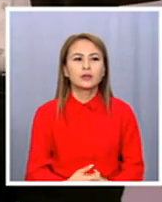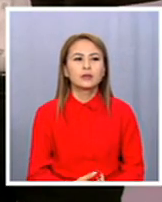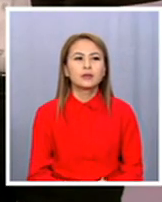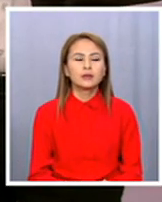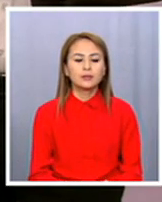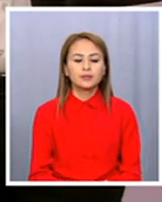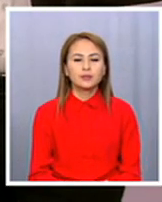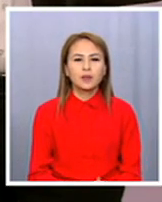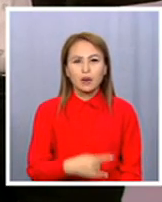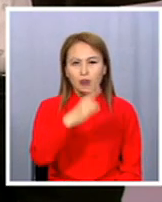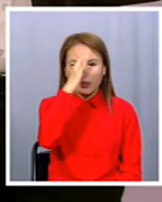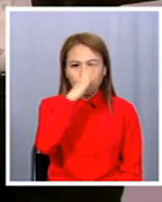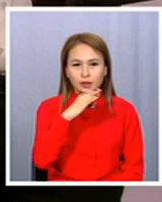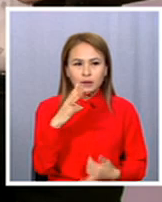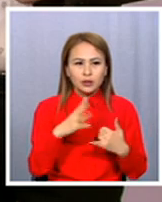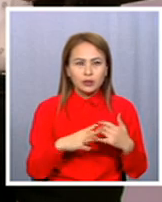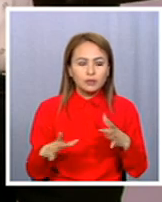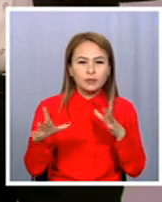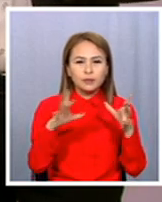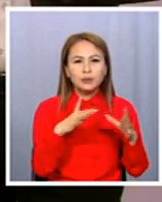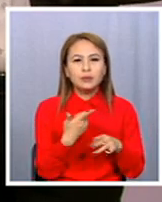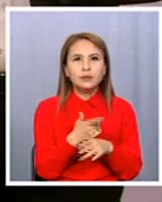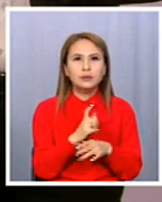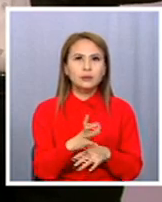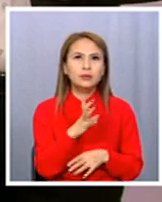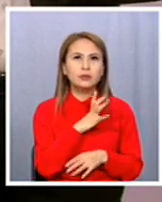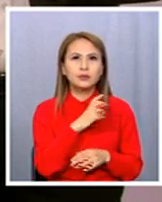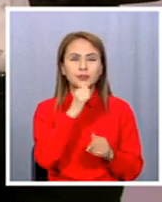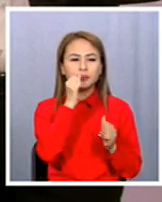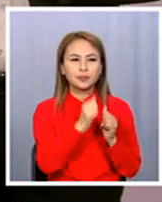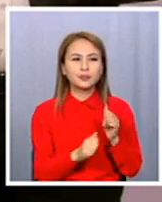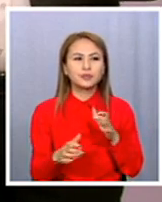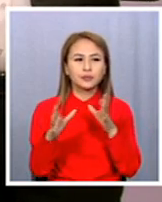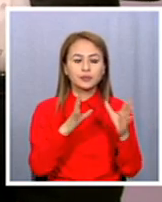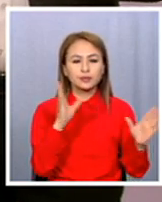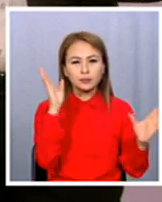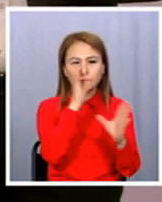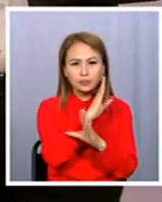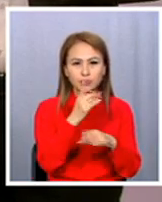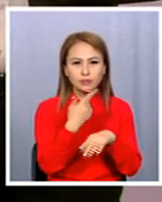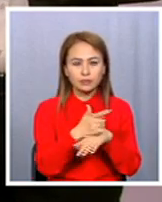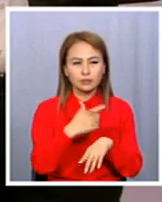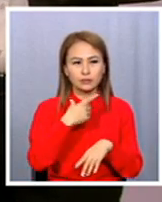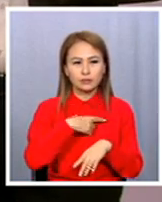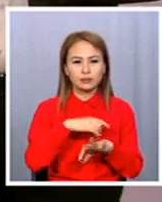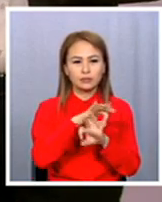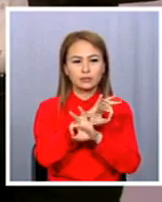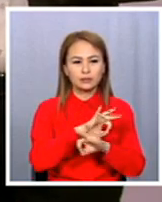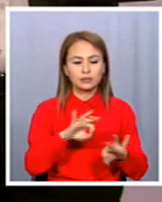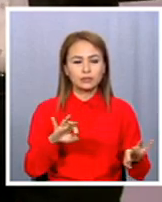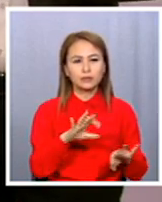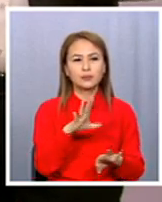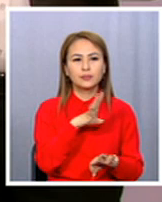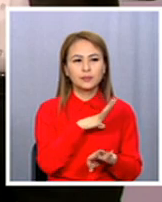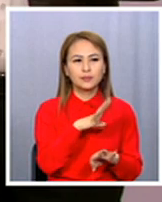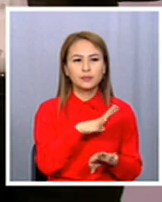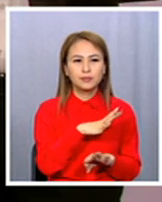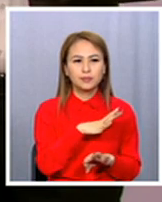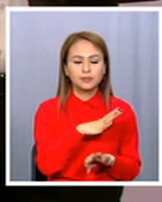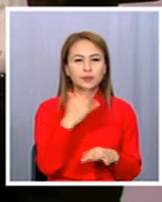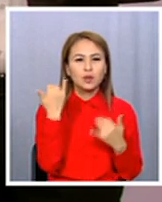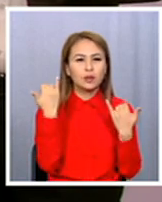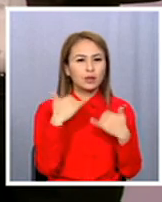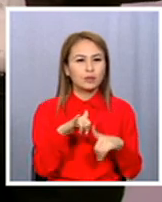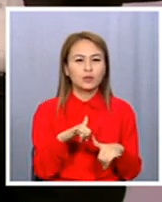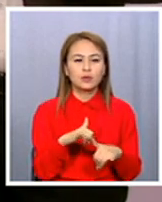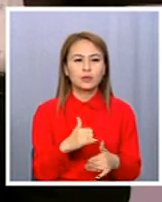жері көлдерге өте бай. Және де әр көлдің табиғаты өз алдына тамаша. Тіпті тамсан болу мүмкін